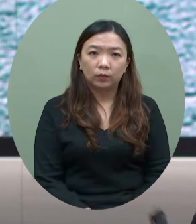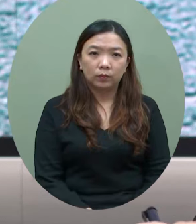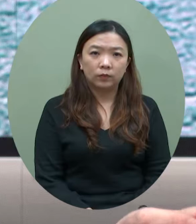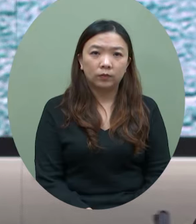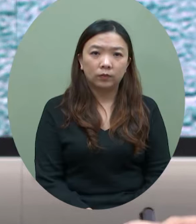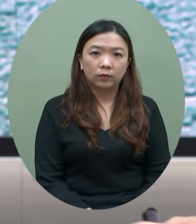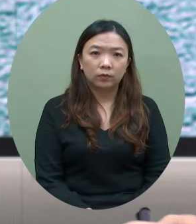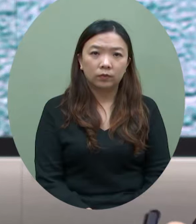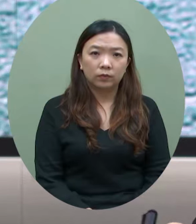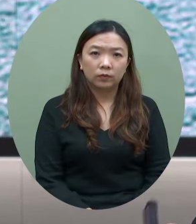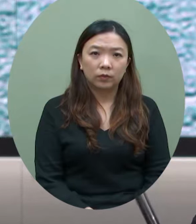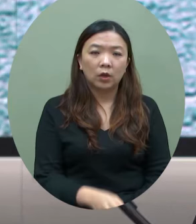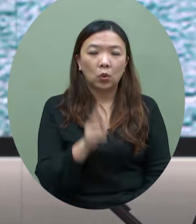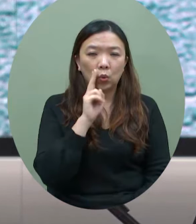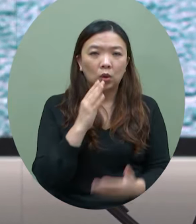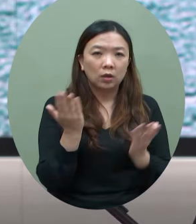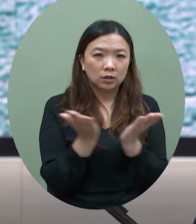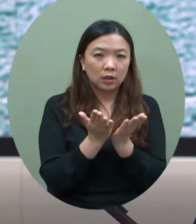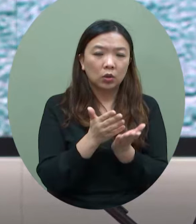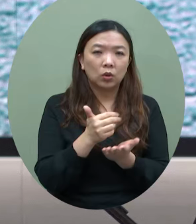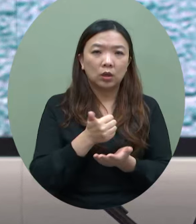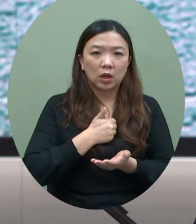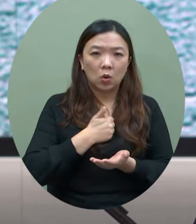唔係應該係有足夠證據都會起訴。